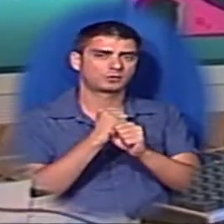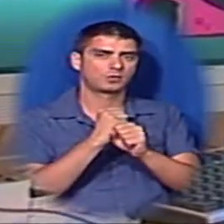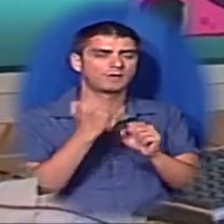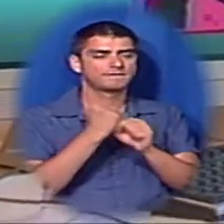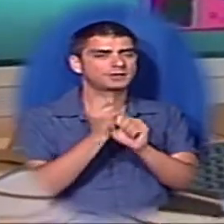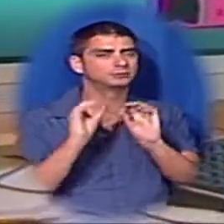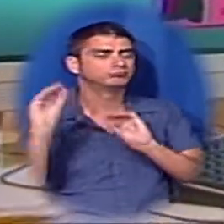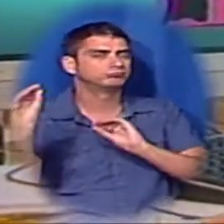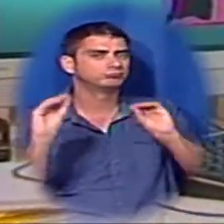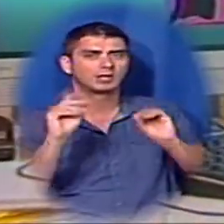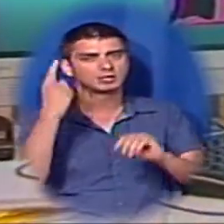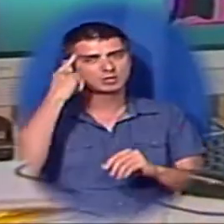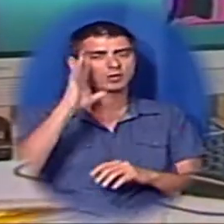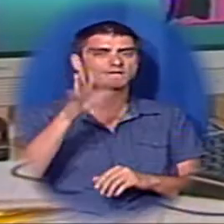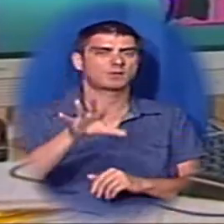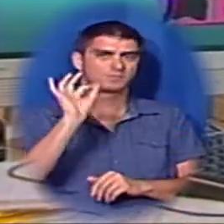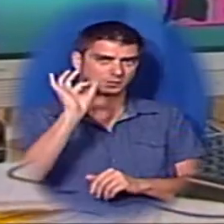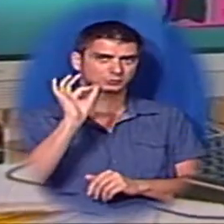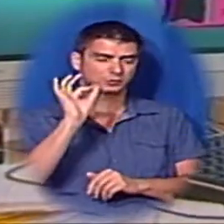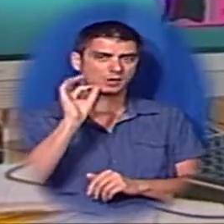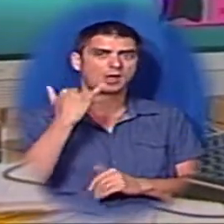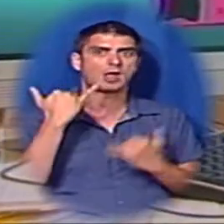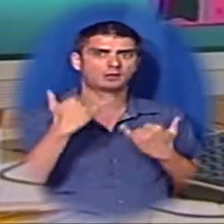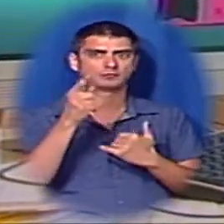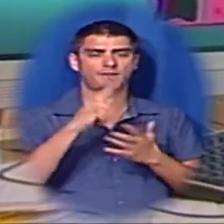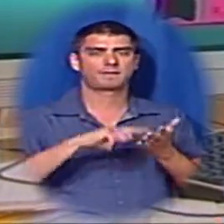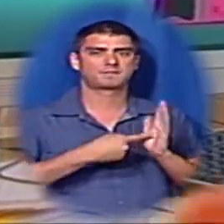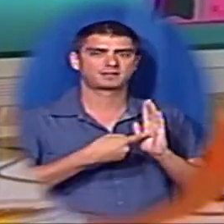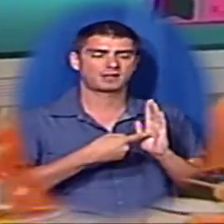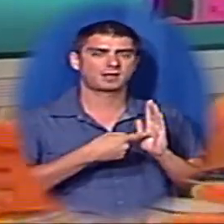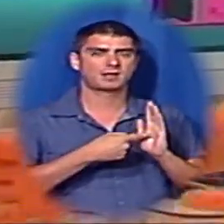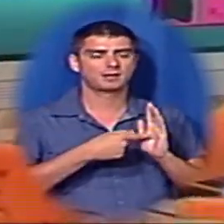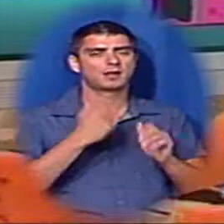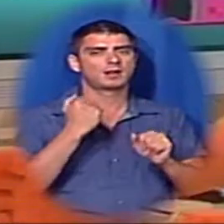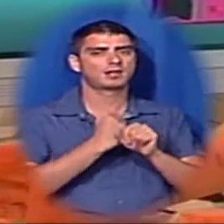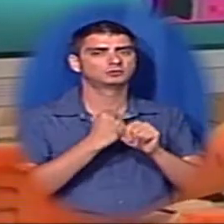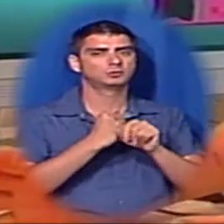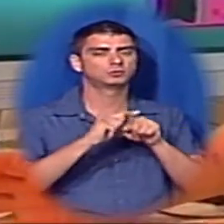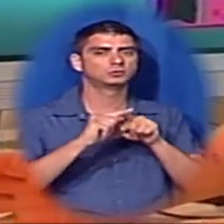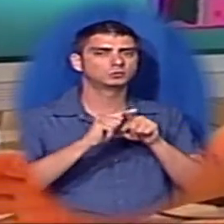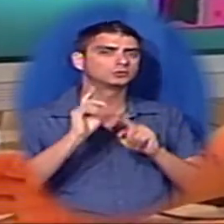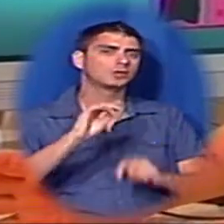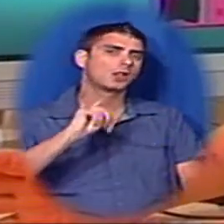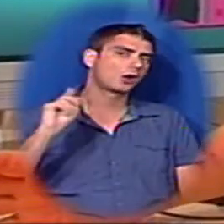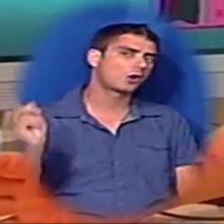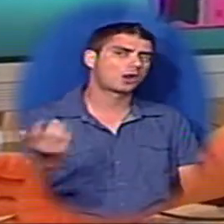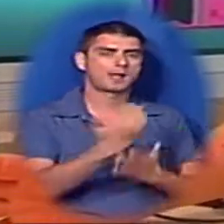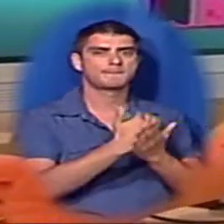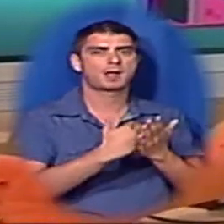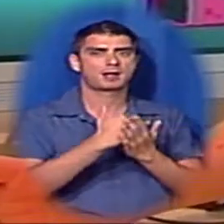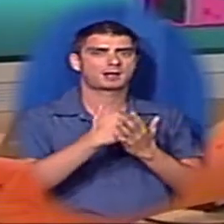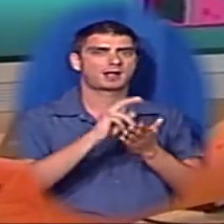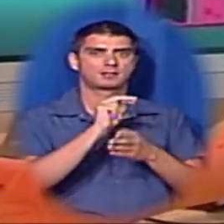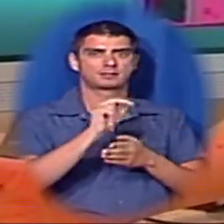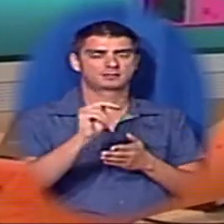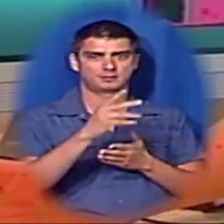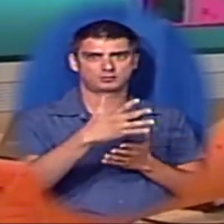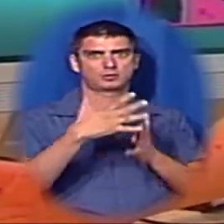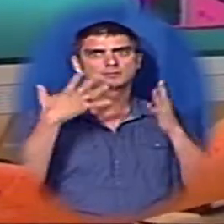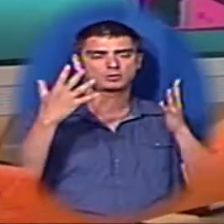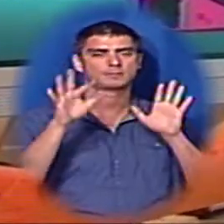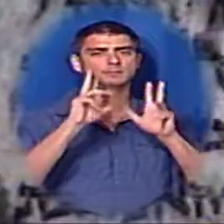או שידעו איפה מצאו אותם וכך הלאה. ועכשיו המטרה היא ללכת ולסווג את כל המאגר הנתונים הענק הזה